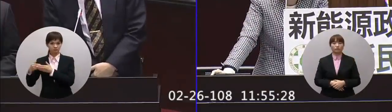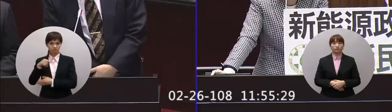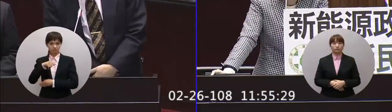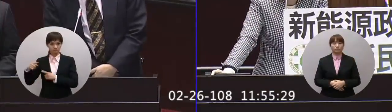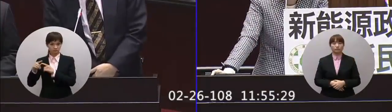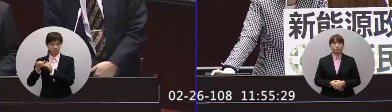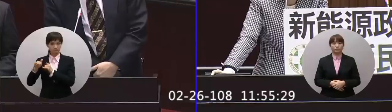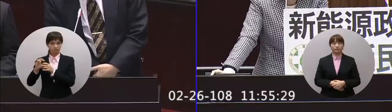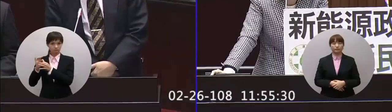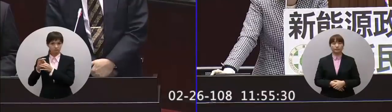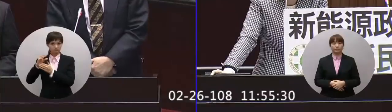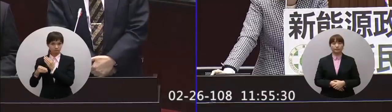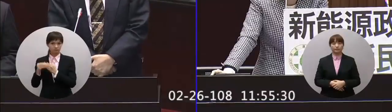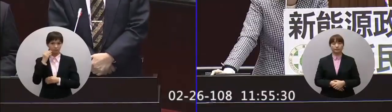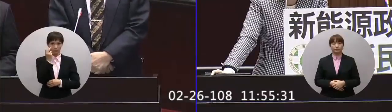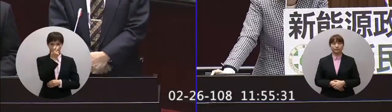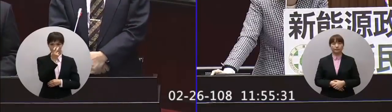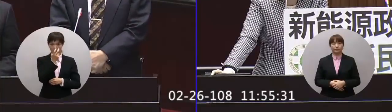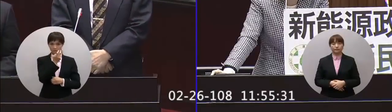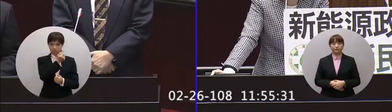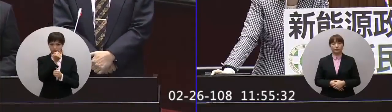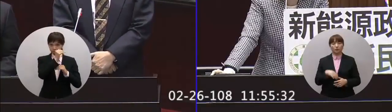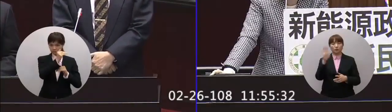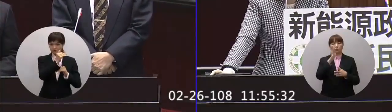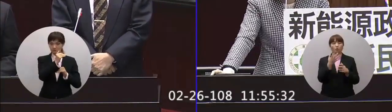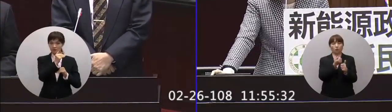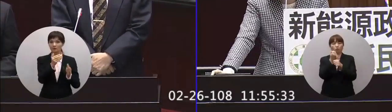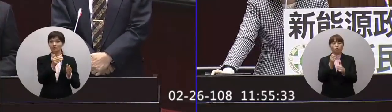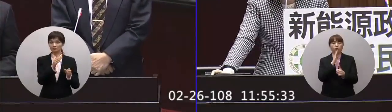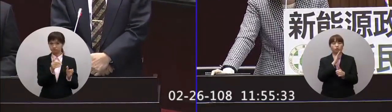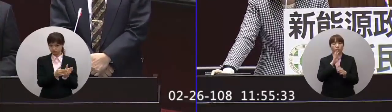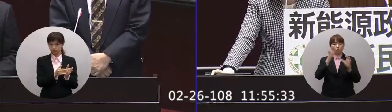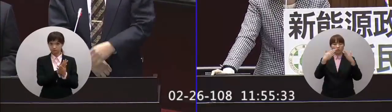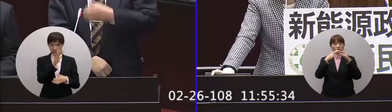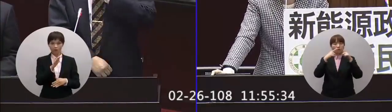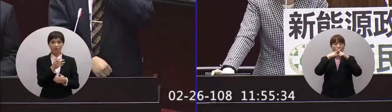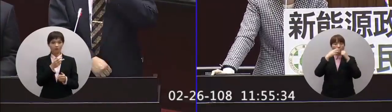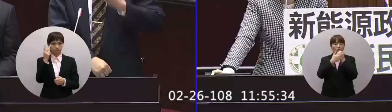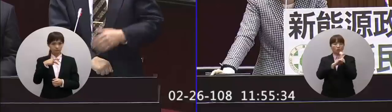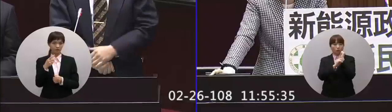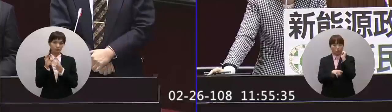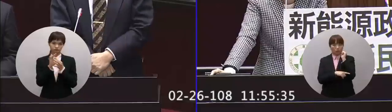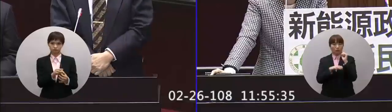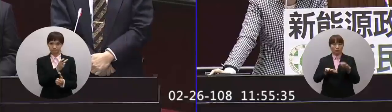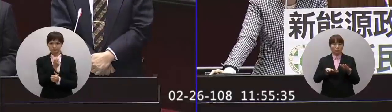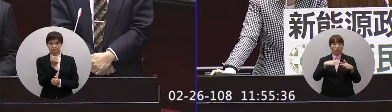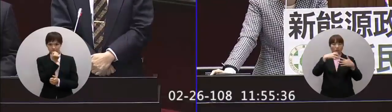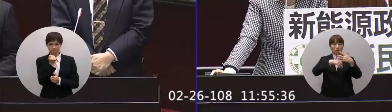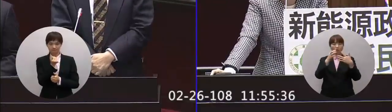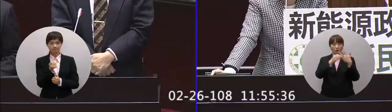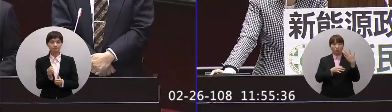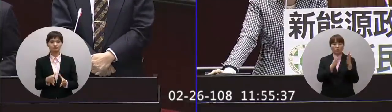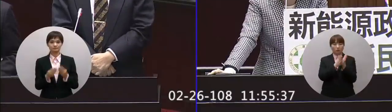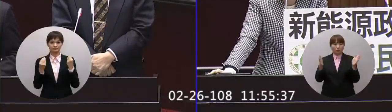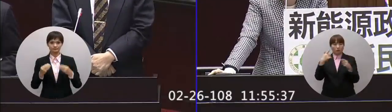就是他管制期结束以后，他就不受管制了， 就不受管制嘛。即使国家机密保护法，他现在有一个另外再延